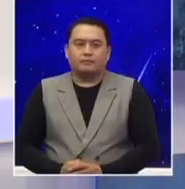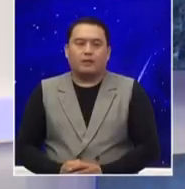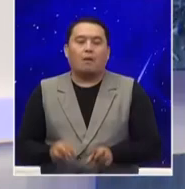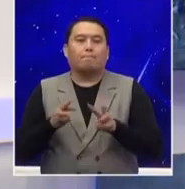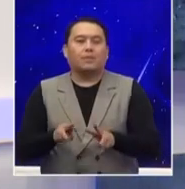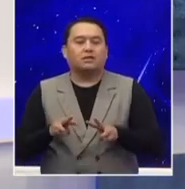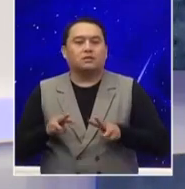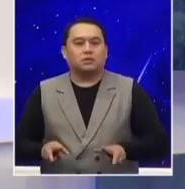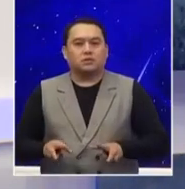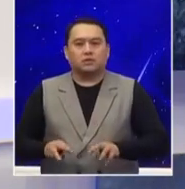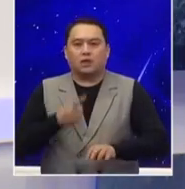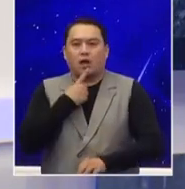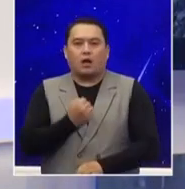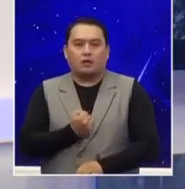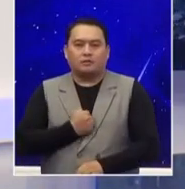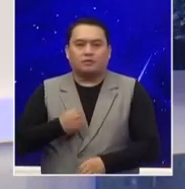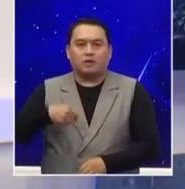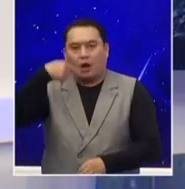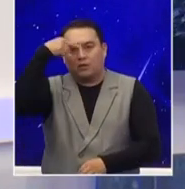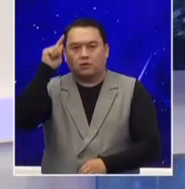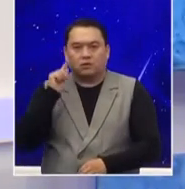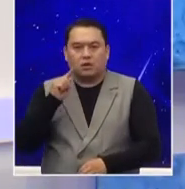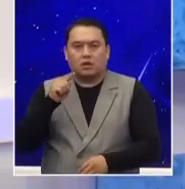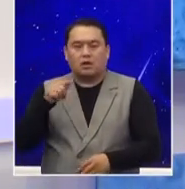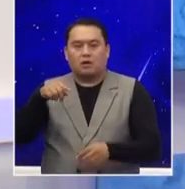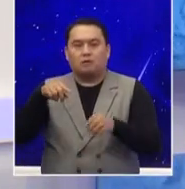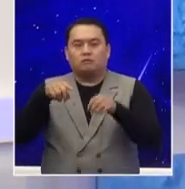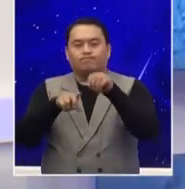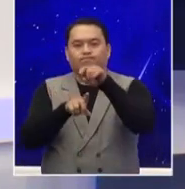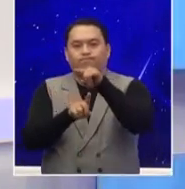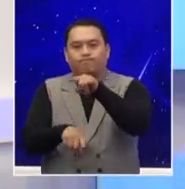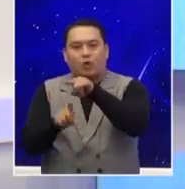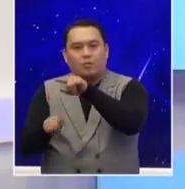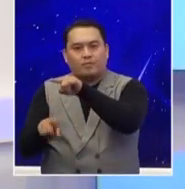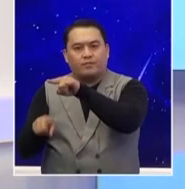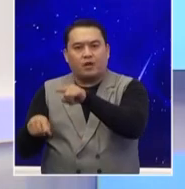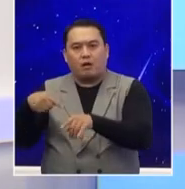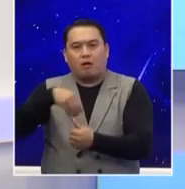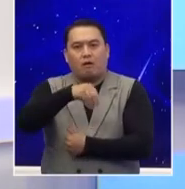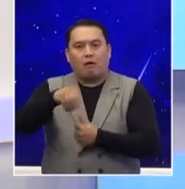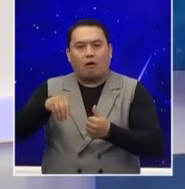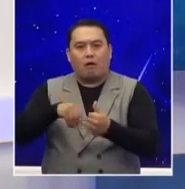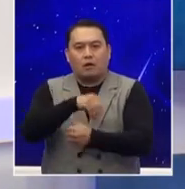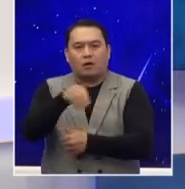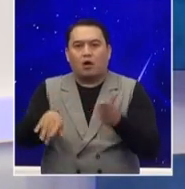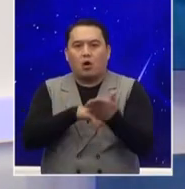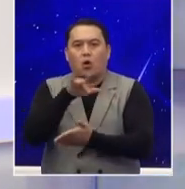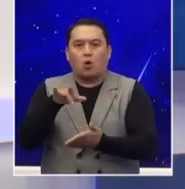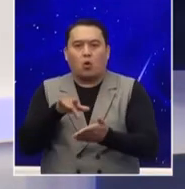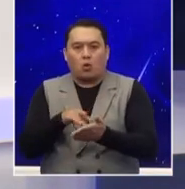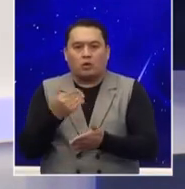министерство обороны азербайджана заявила о ракетном обстреле вооруженными силами армении города бардак